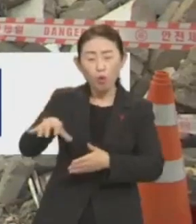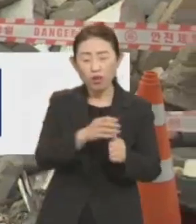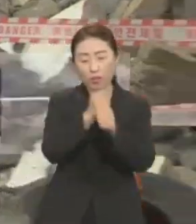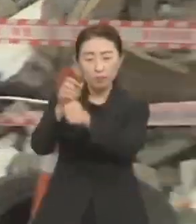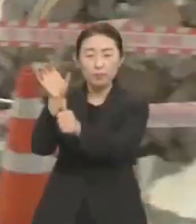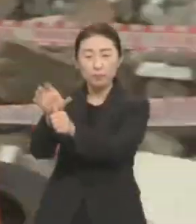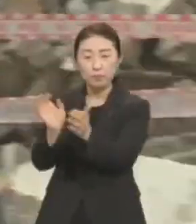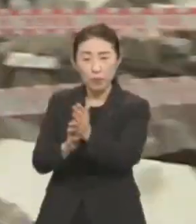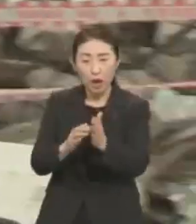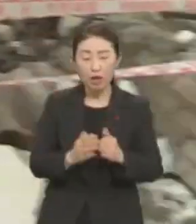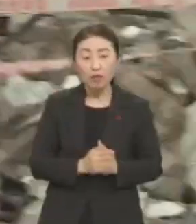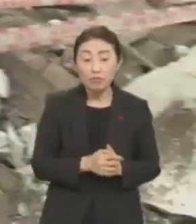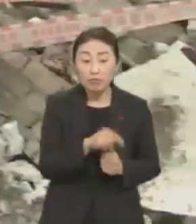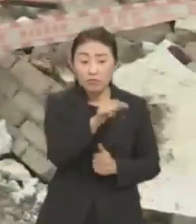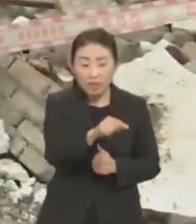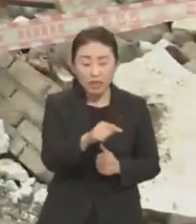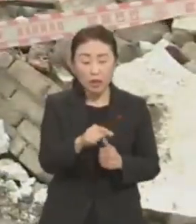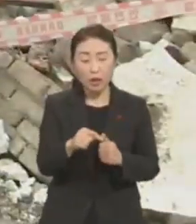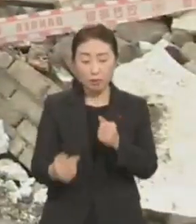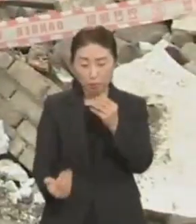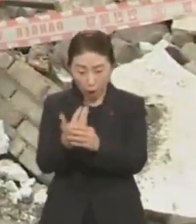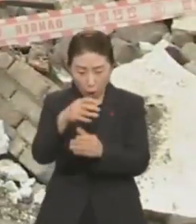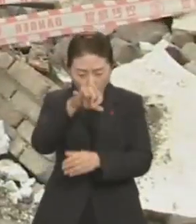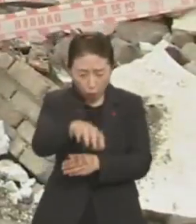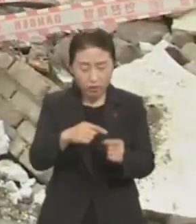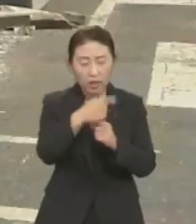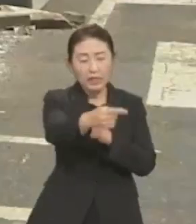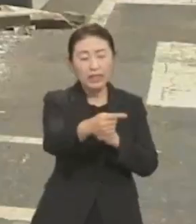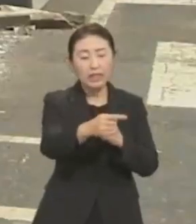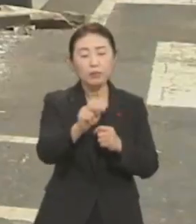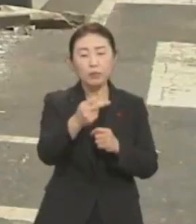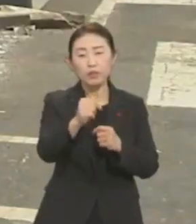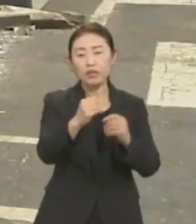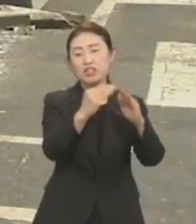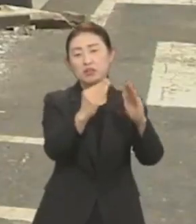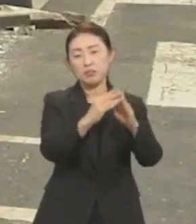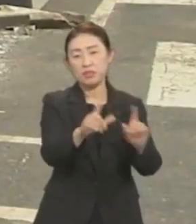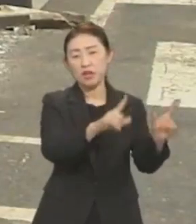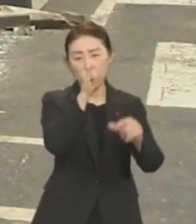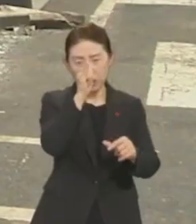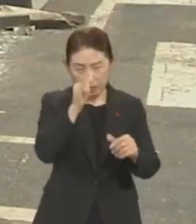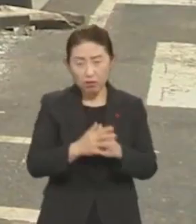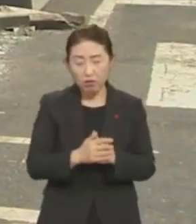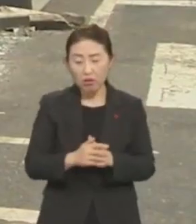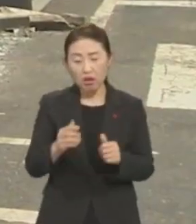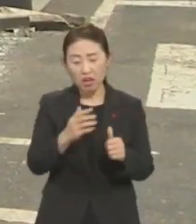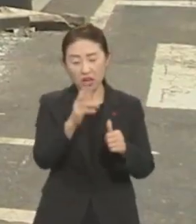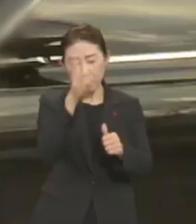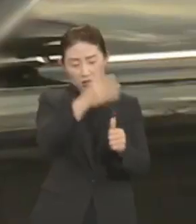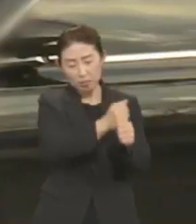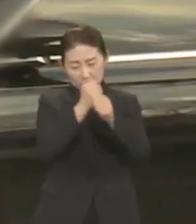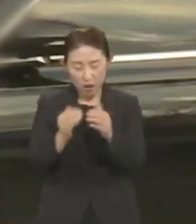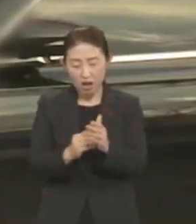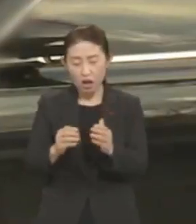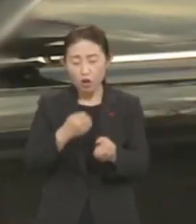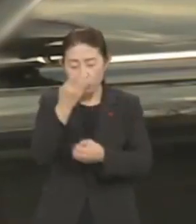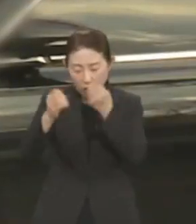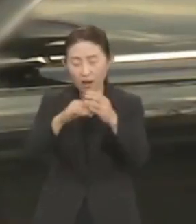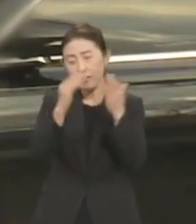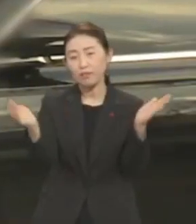현장에서 약 200여미터 떨어진 곳에 살고 있었으며 경찰조사에서 범행을 모두 인정한 것으로